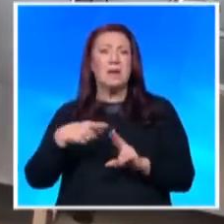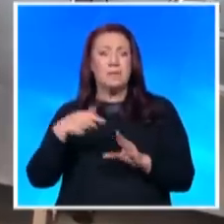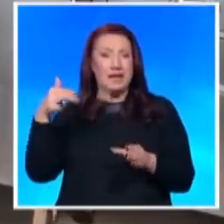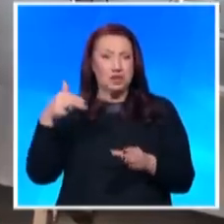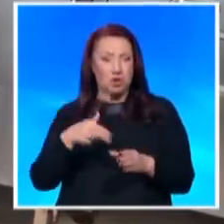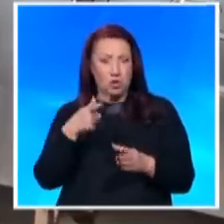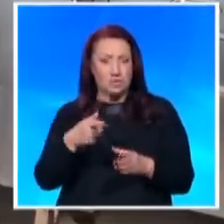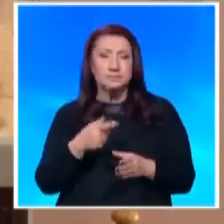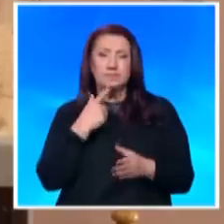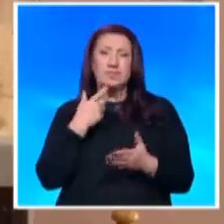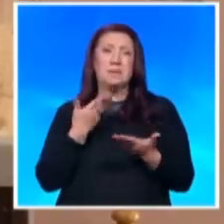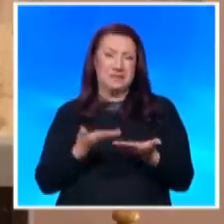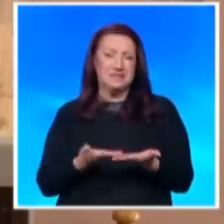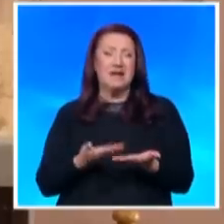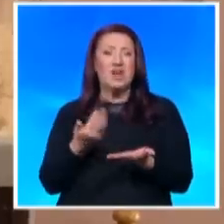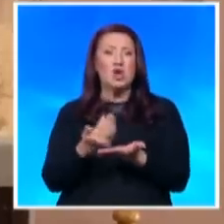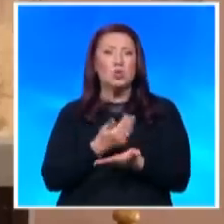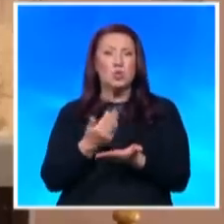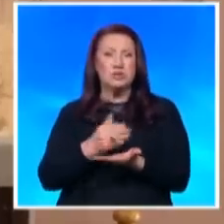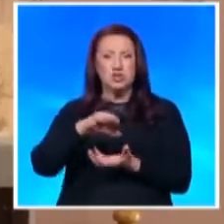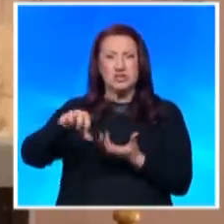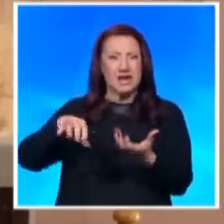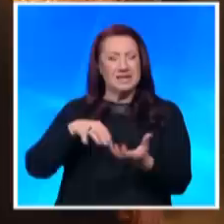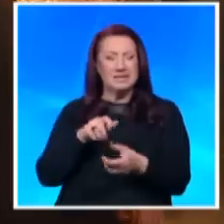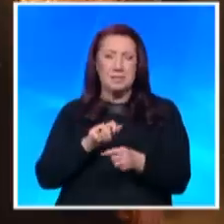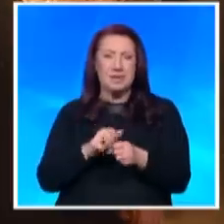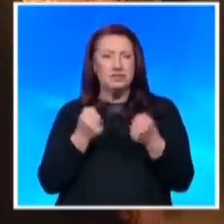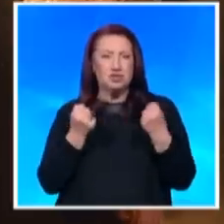че икономическата криза е направила живота по-труден.